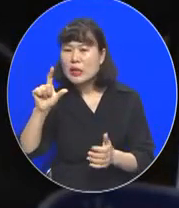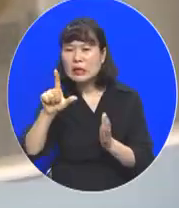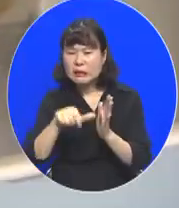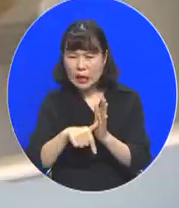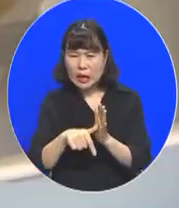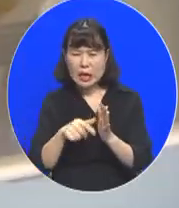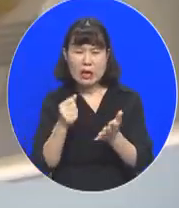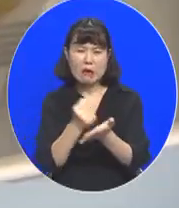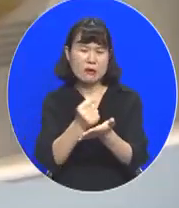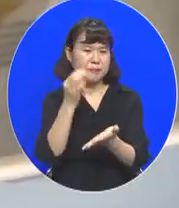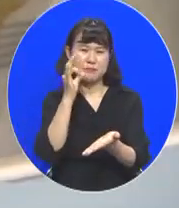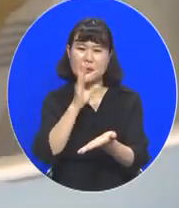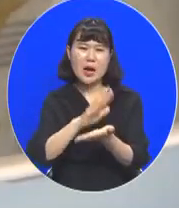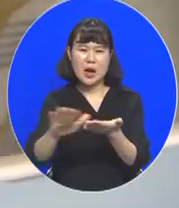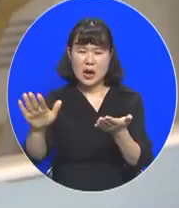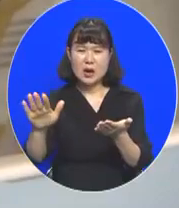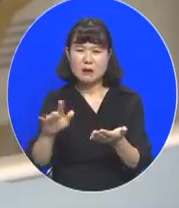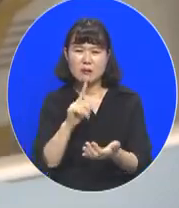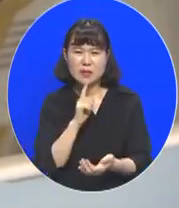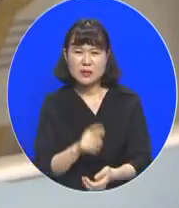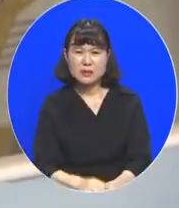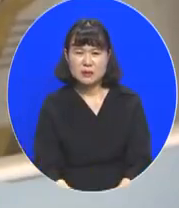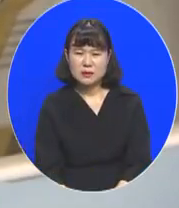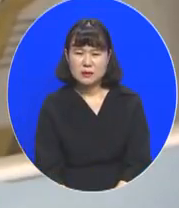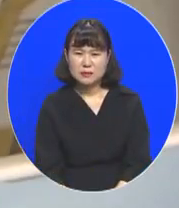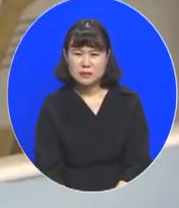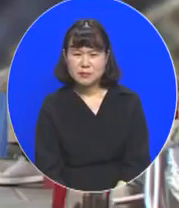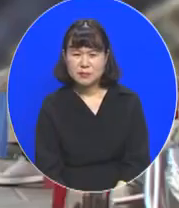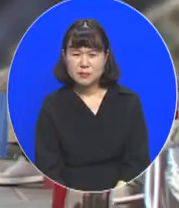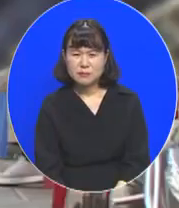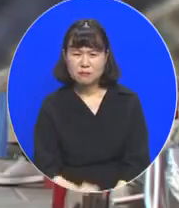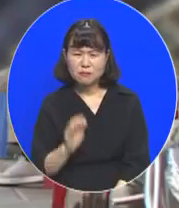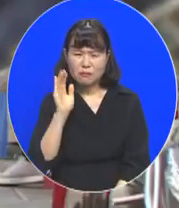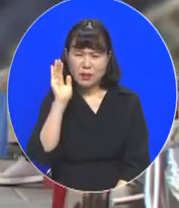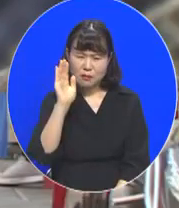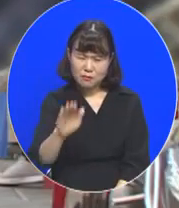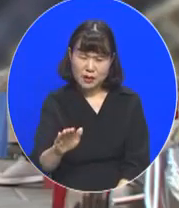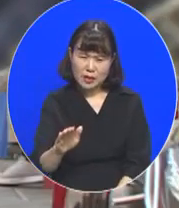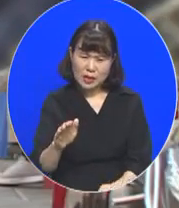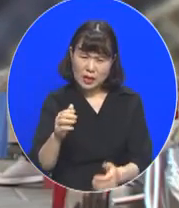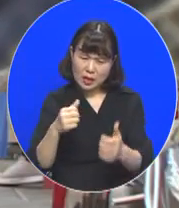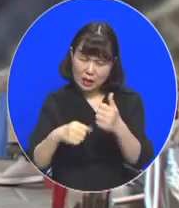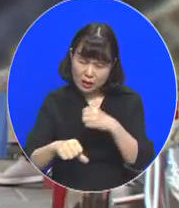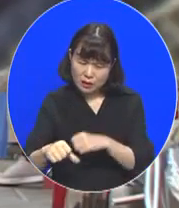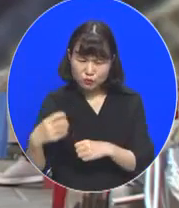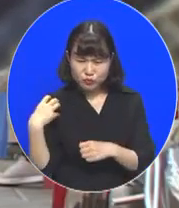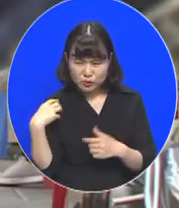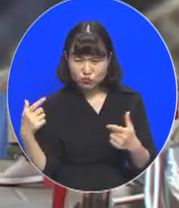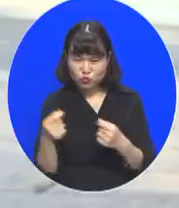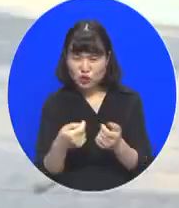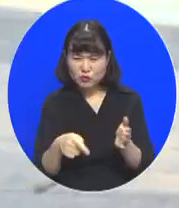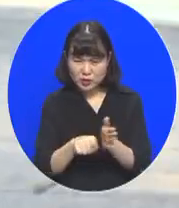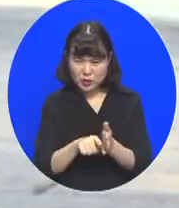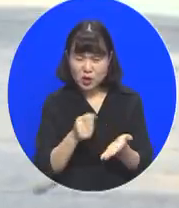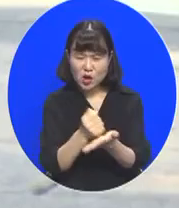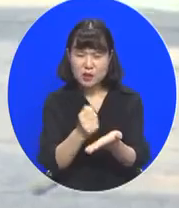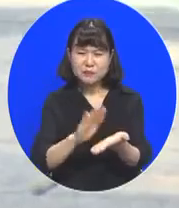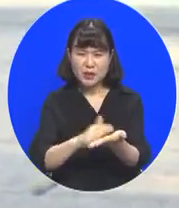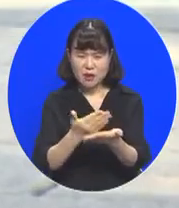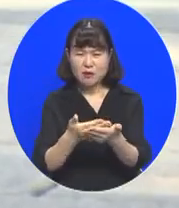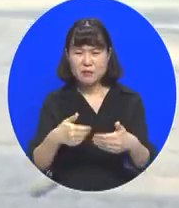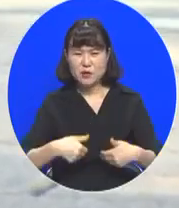연금 곳간이 바닥난다는 얘기입니다. 미래 세대 부담을 덜기 위한 연금 개혁이 지금 필요한